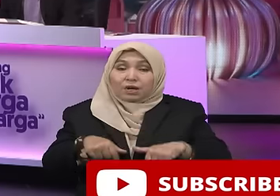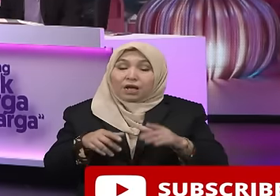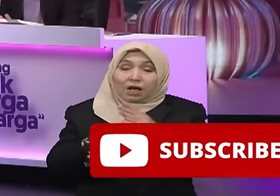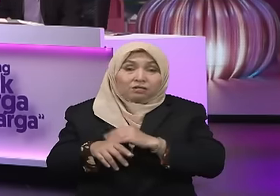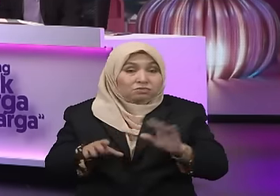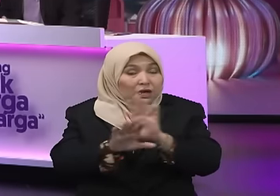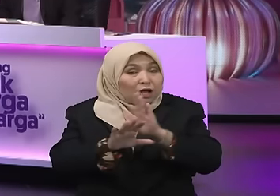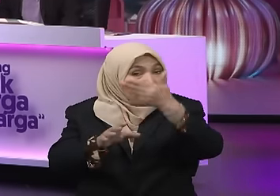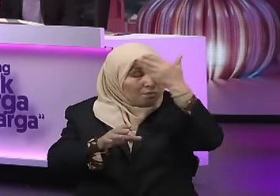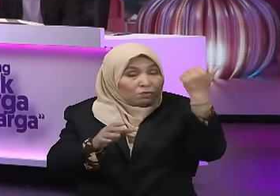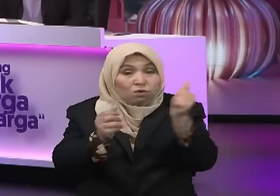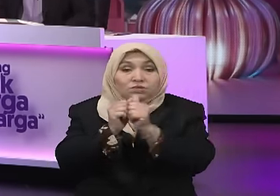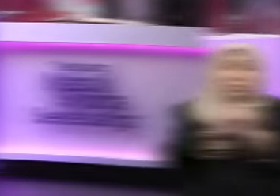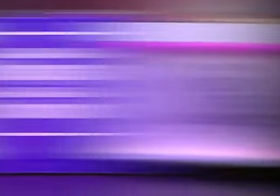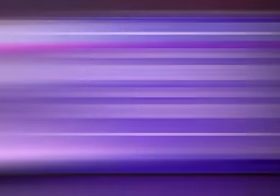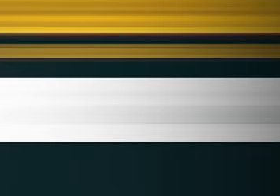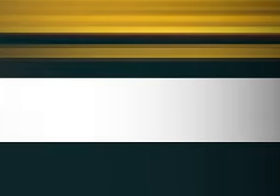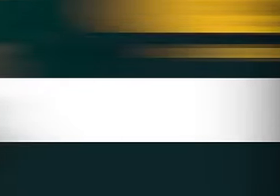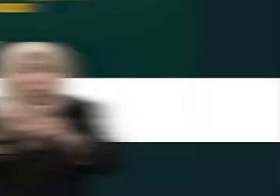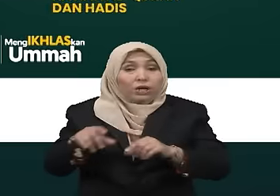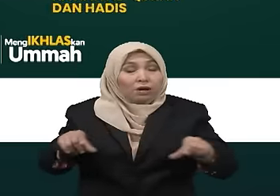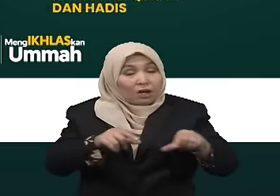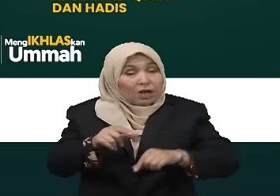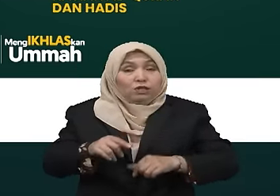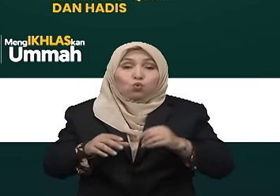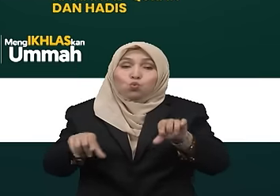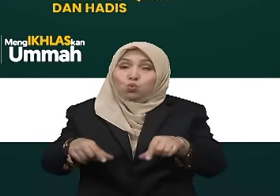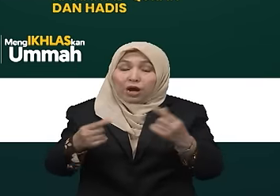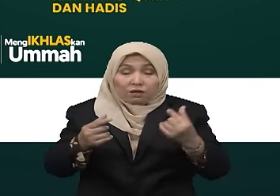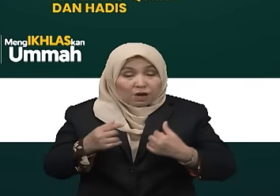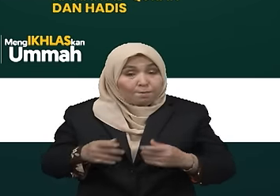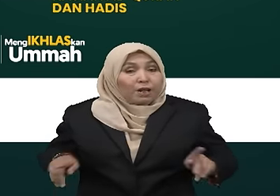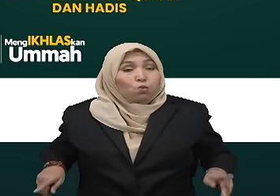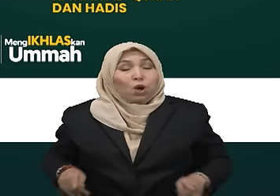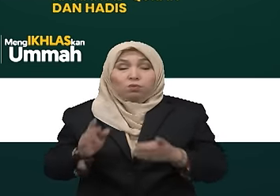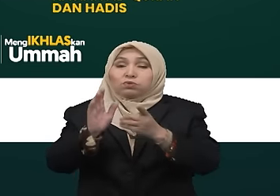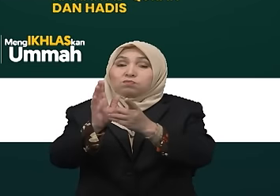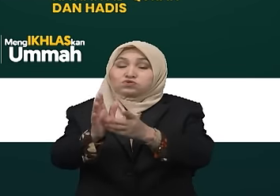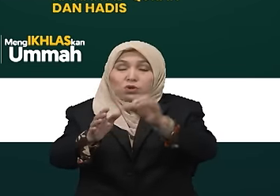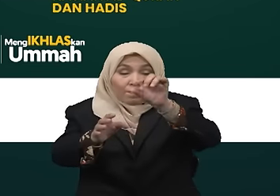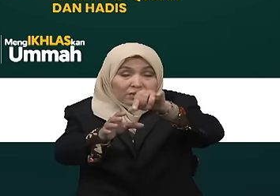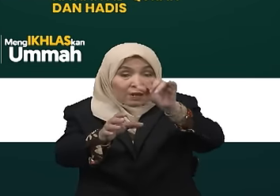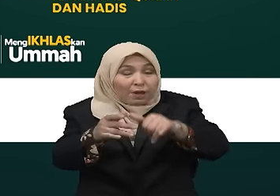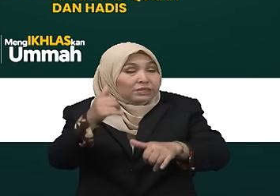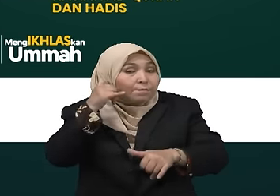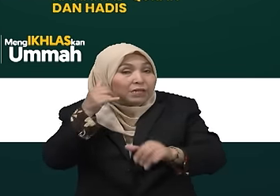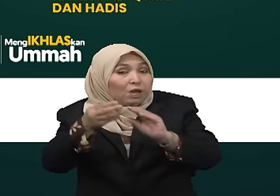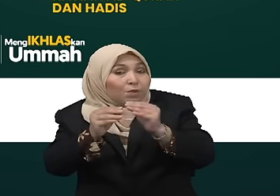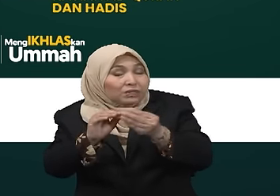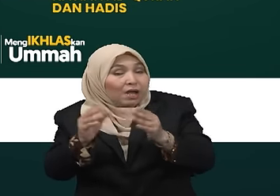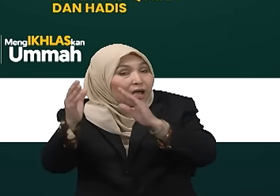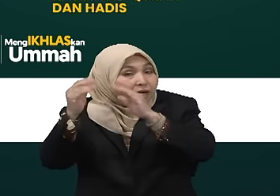jangan lupa untuk bersama dengan tabung gerakan Al-Quran untuk peluang tuan-tuan menyumbang dalam nombor yang tertera dan menghubungi nombor di talian.